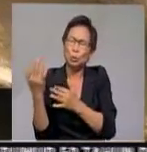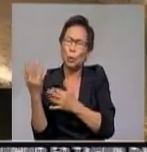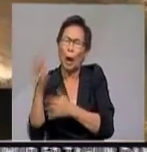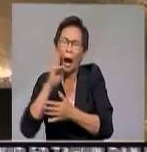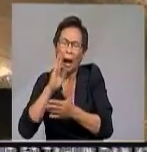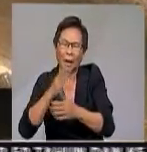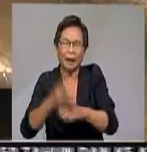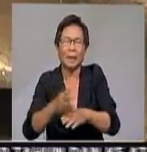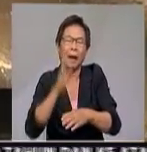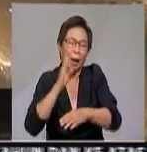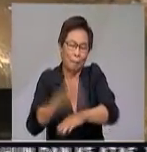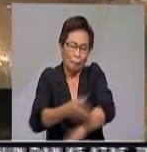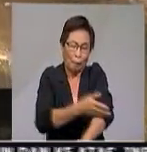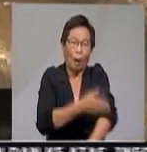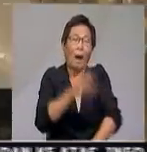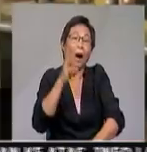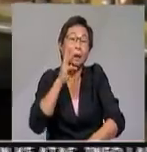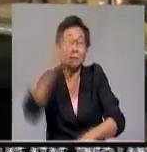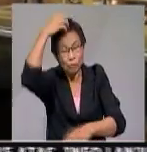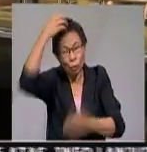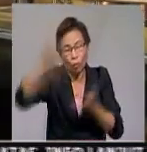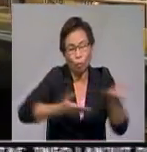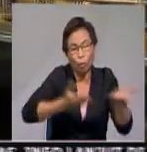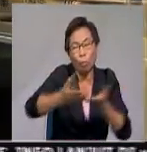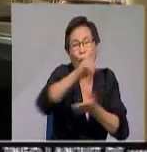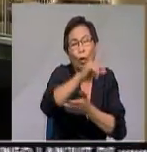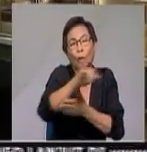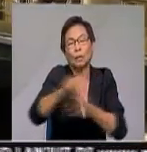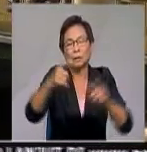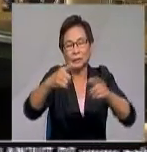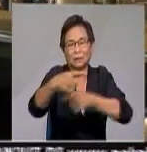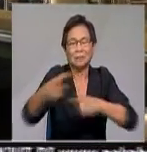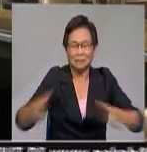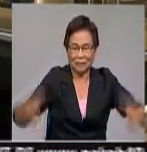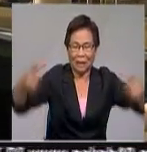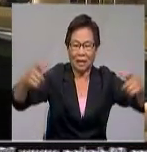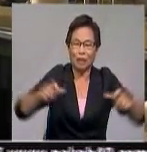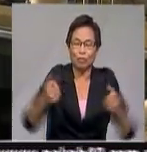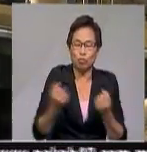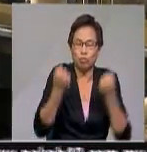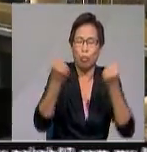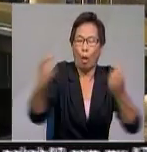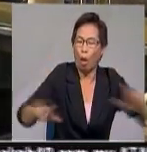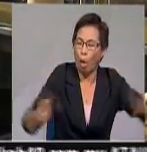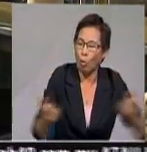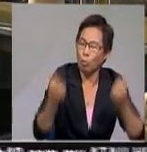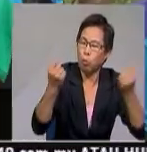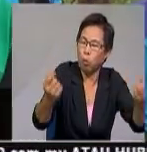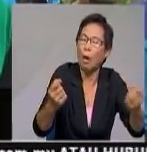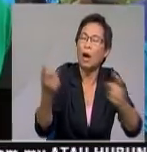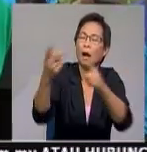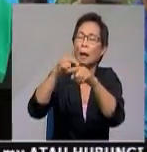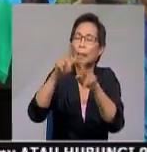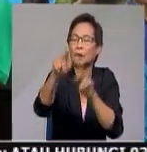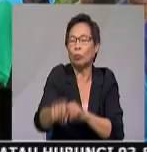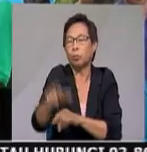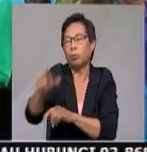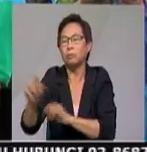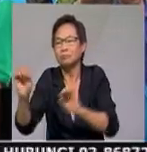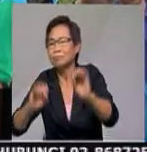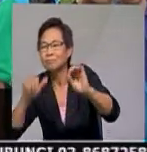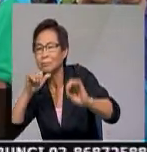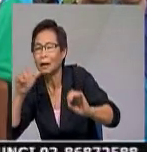air pulih, Air Selangor telah menyediakan perkhidmatan login tangki secara berjadual mengikut kawasan kepada pengguna terjejas. Kita telah